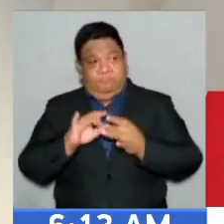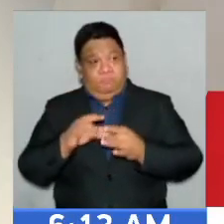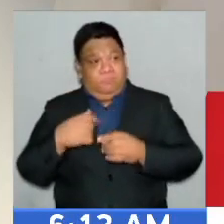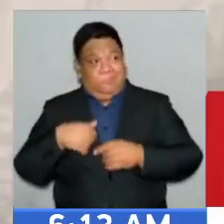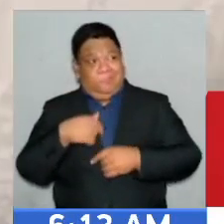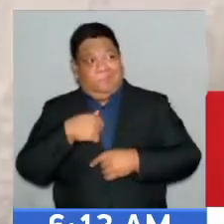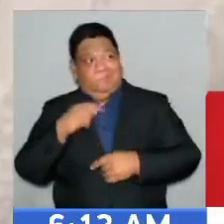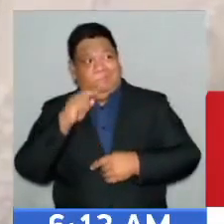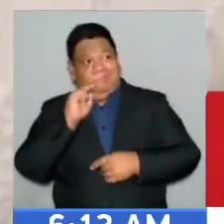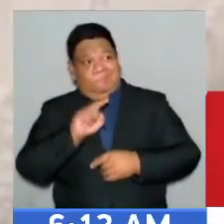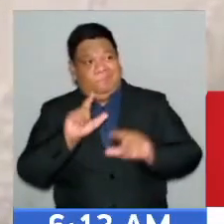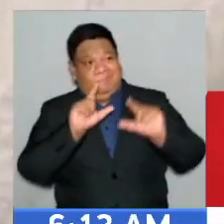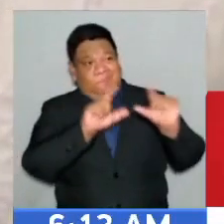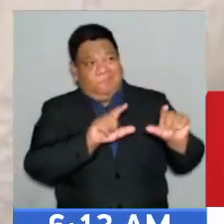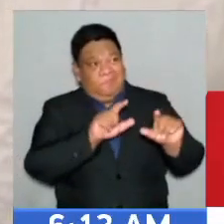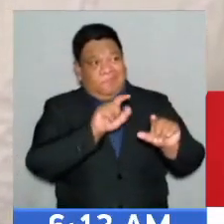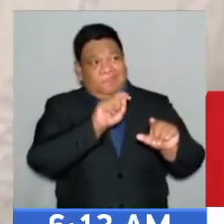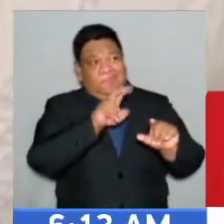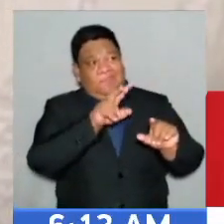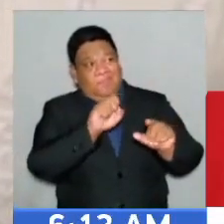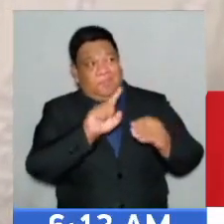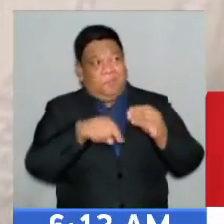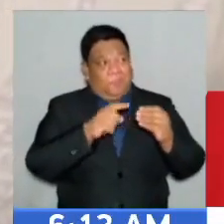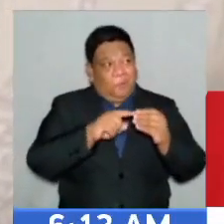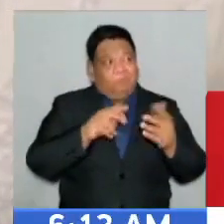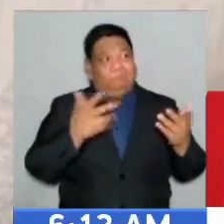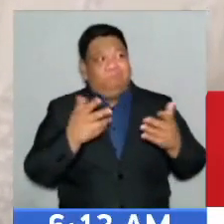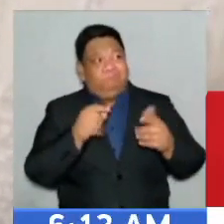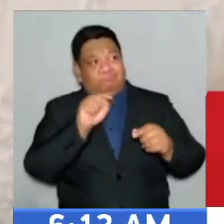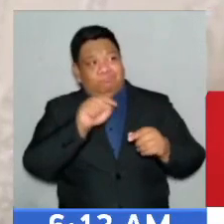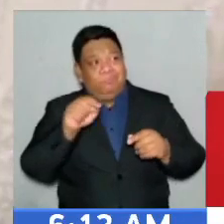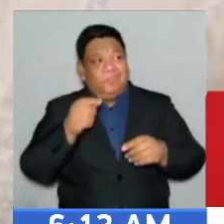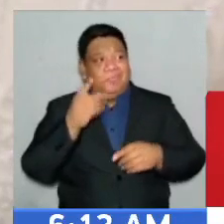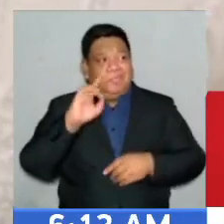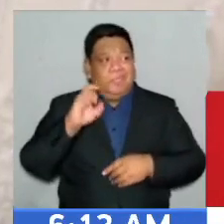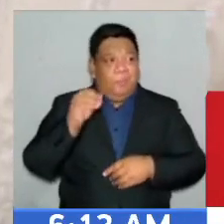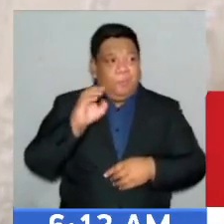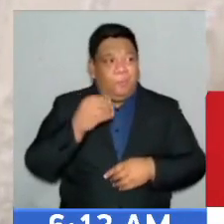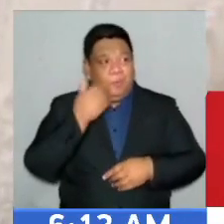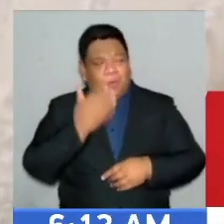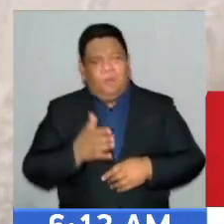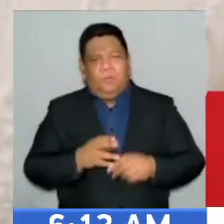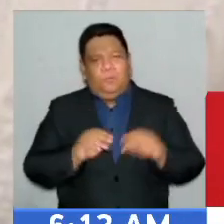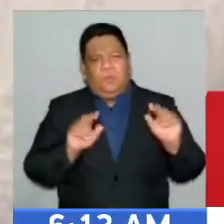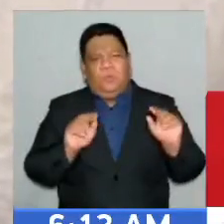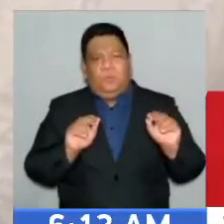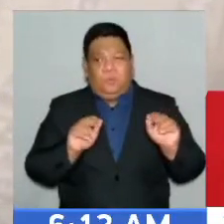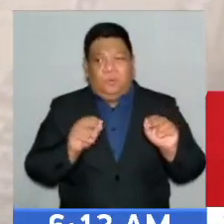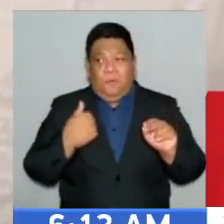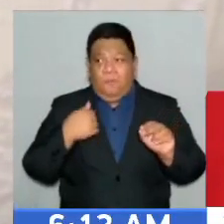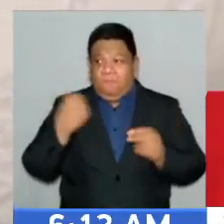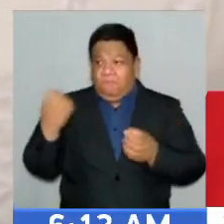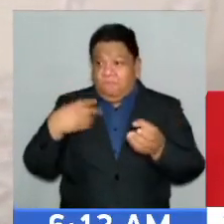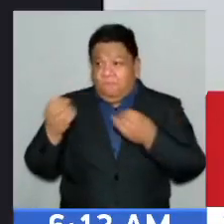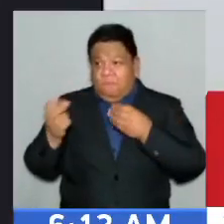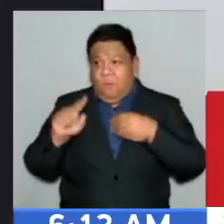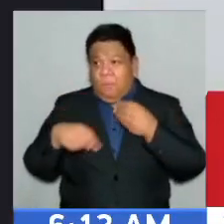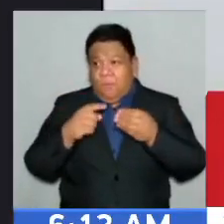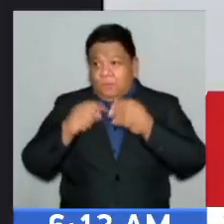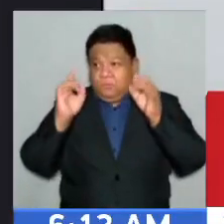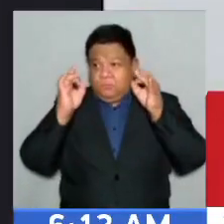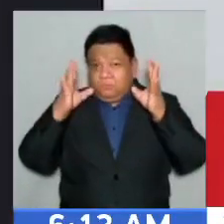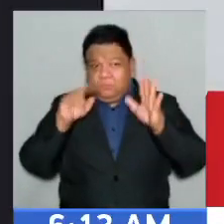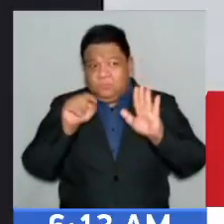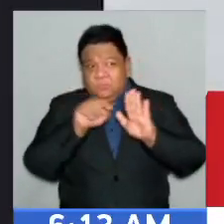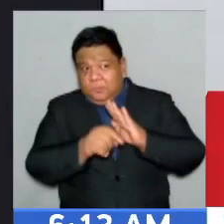isabong. Sabi pa ng Pangulo, walang natatanggap na intelligence report ng gobyerno tungkol sa anumang banta sa buhay ni Teves. Sisiguruhin din daw